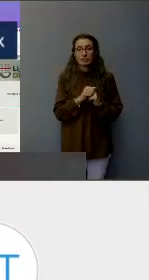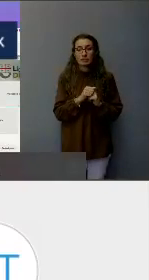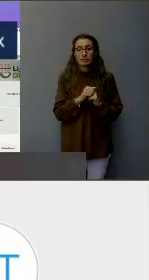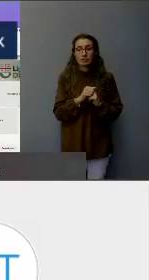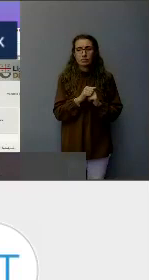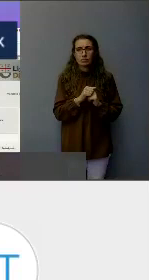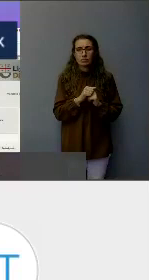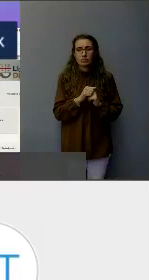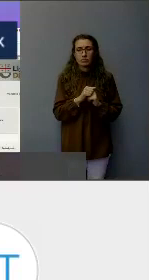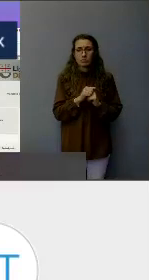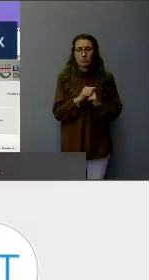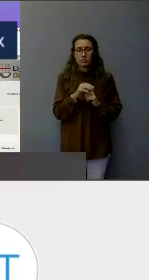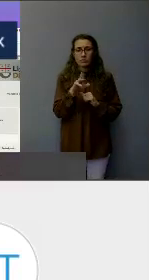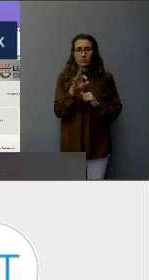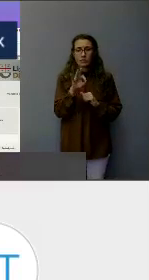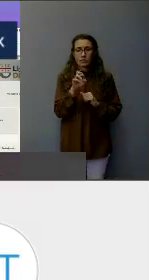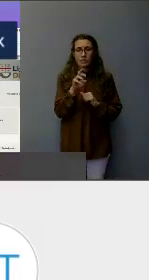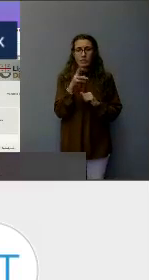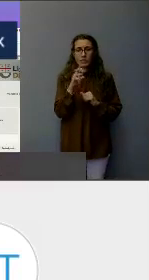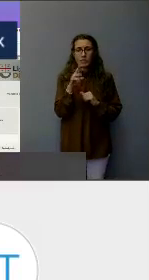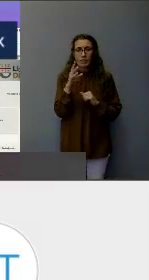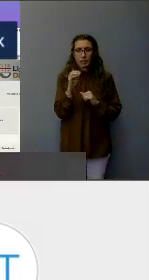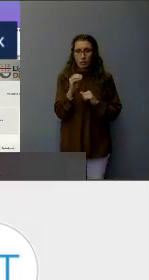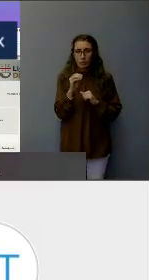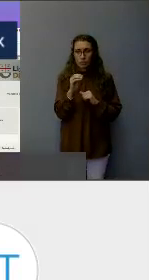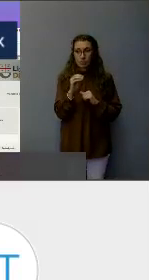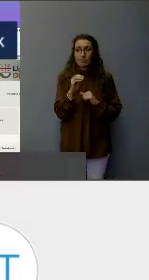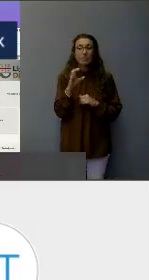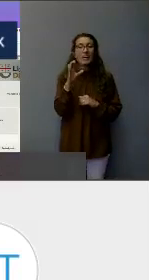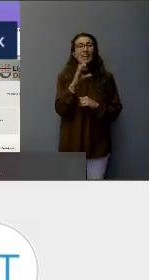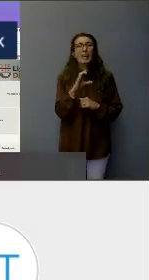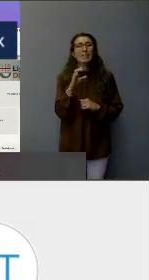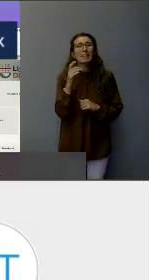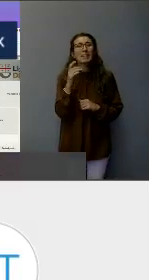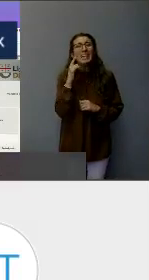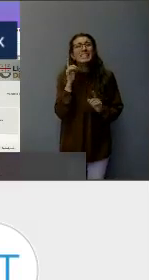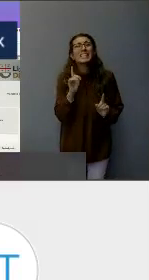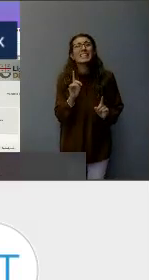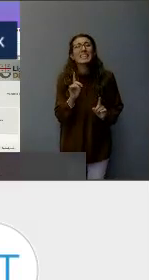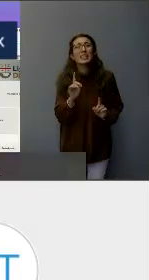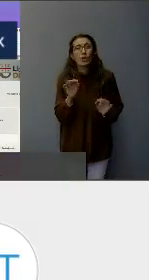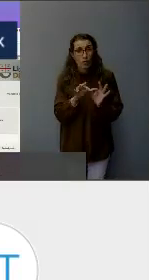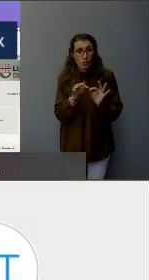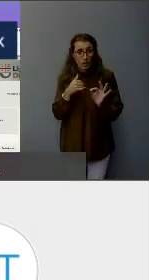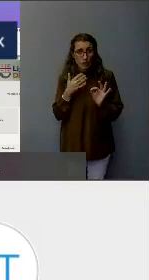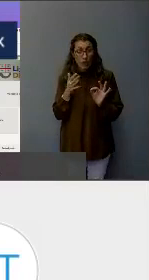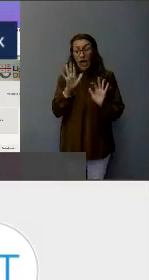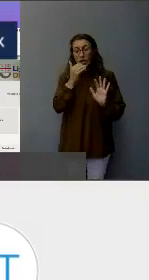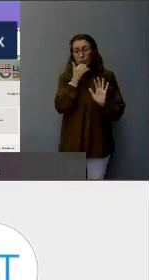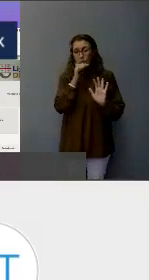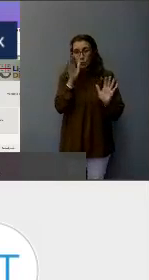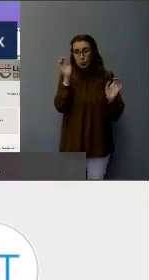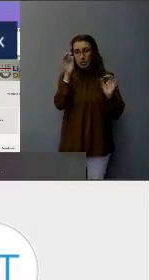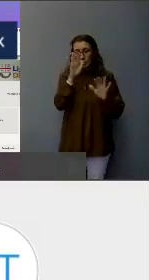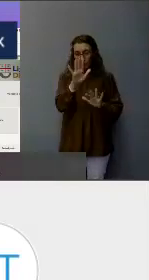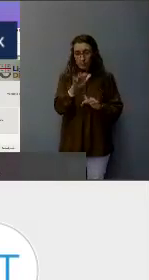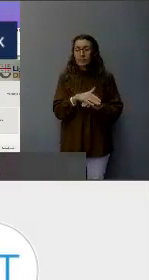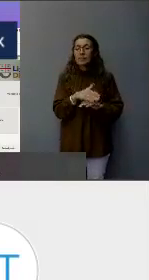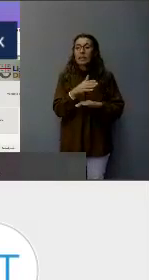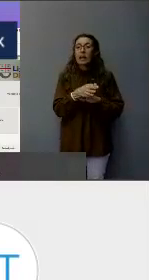consigliere ferrero campanelle non l'ho sentita ma favorevole grazie abbia pazienza ragione consigliere